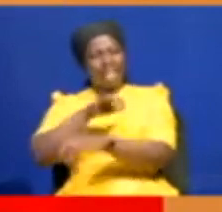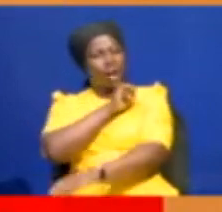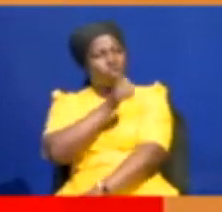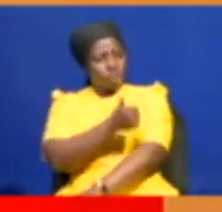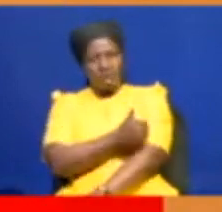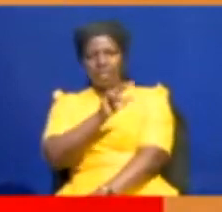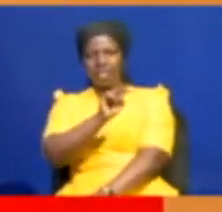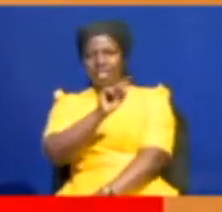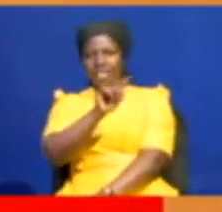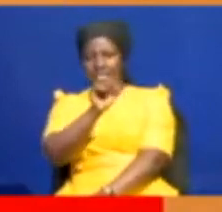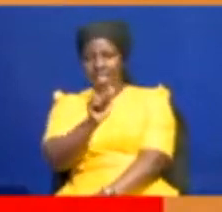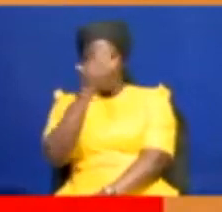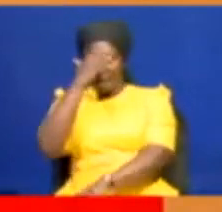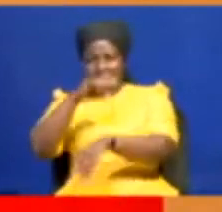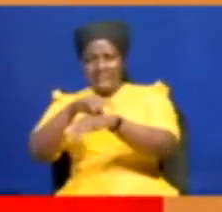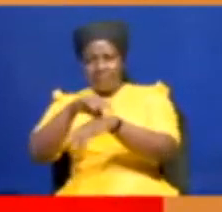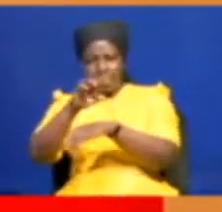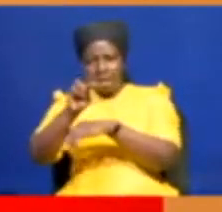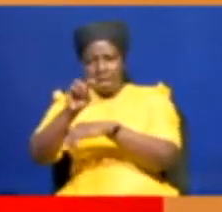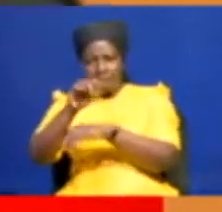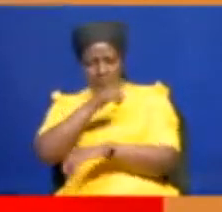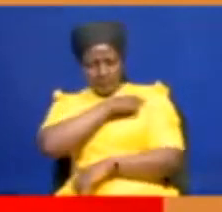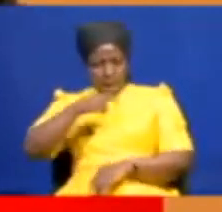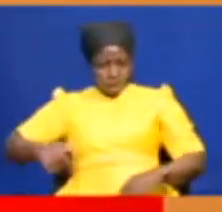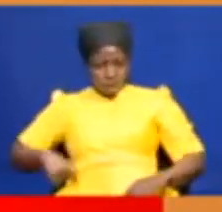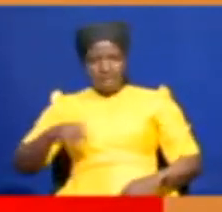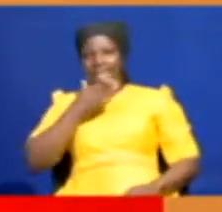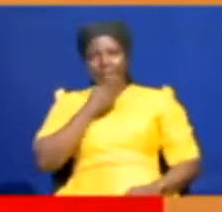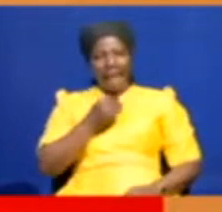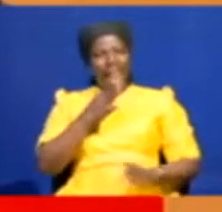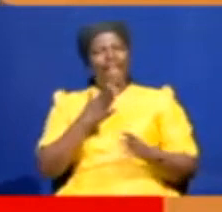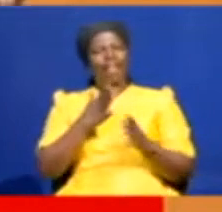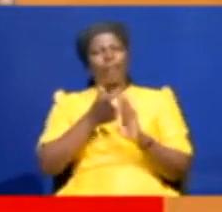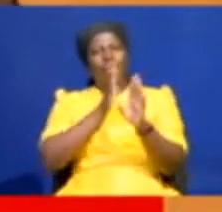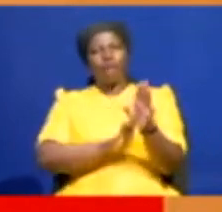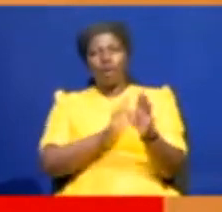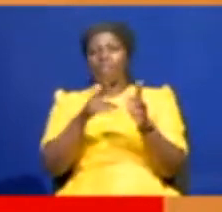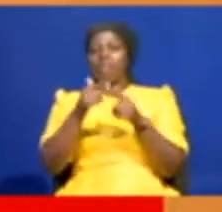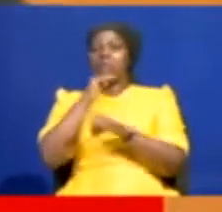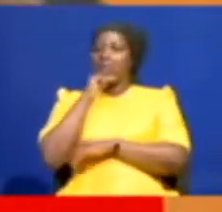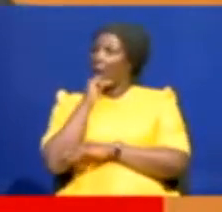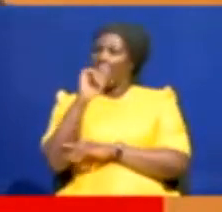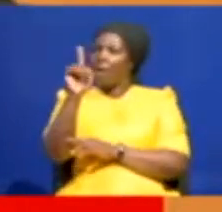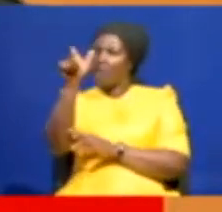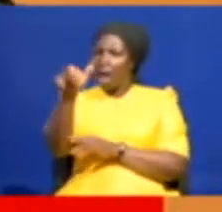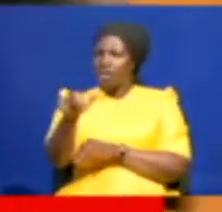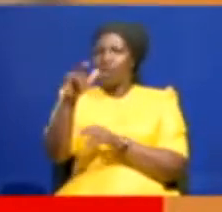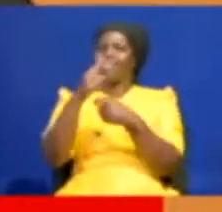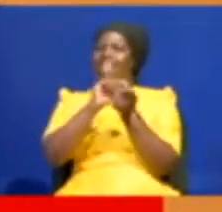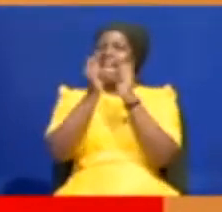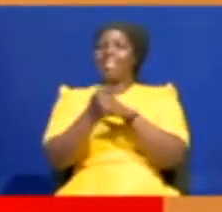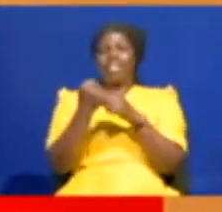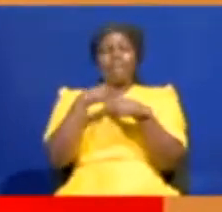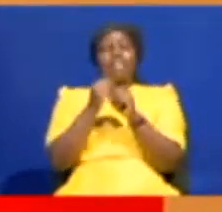michuki alipotoka tulijiuliza mbona mtu moja amefanya kuwe na mabadiliko, na tukiwa na authority ambaye iko chini